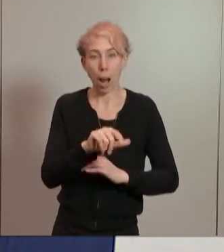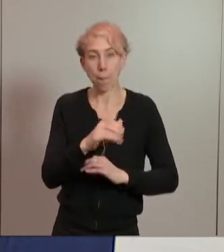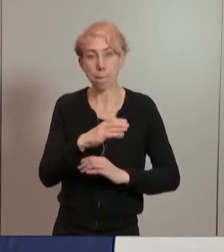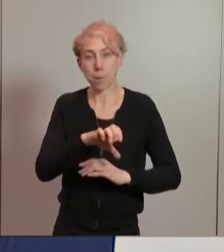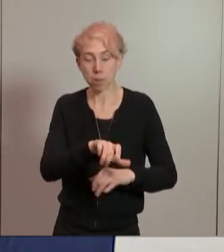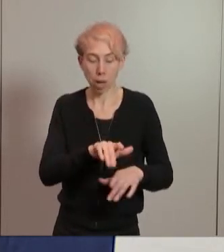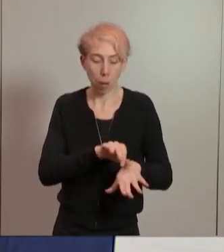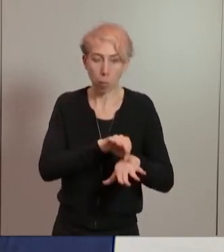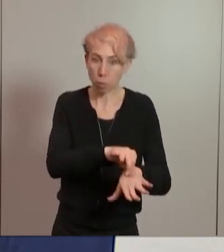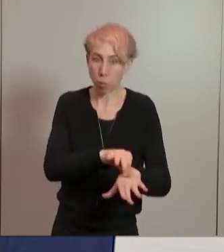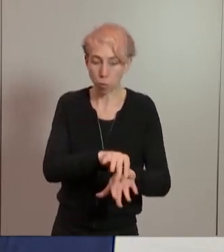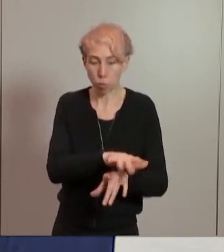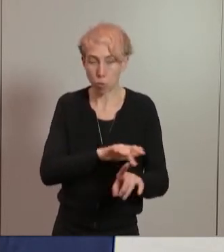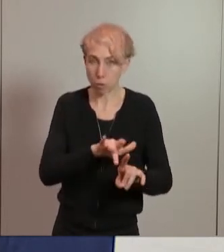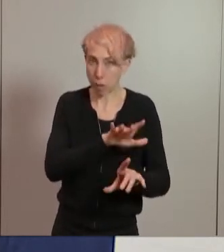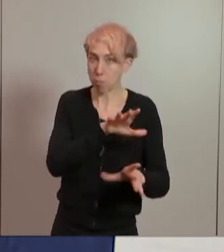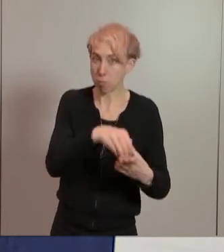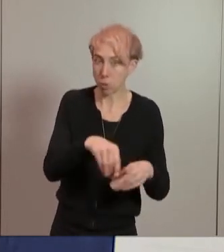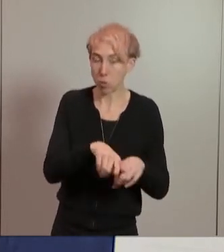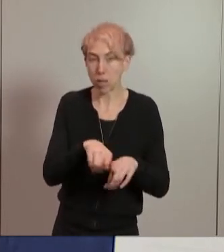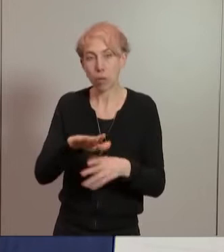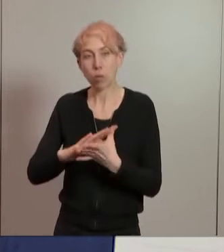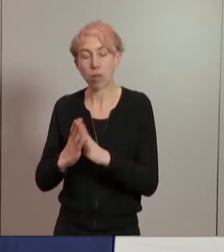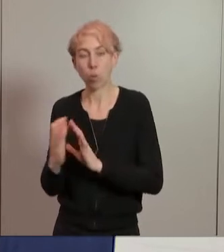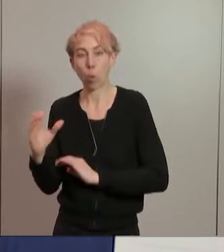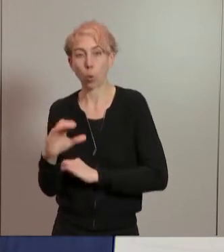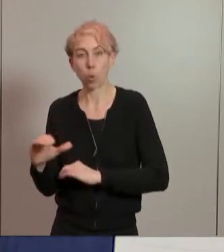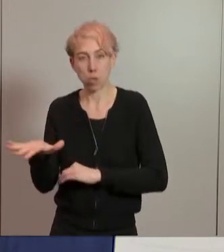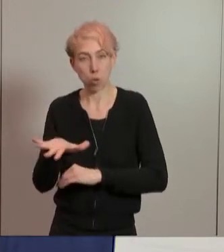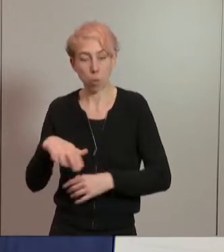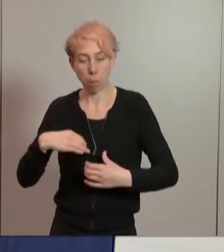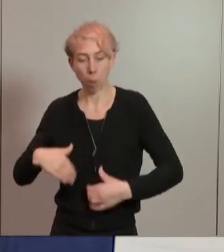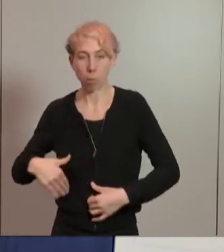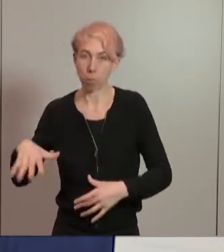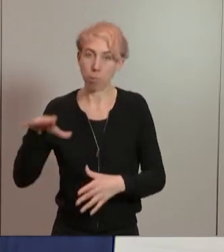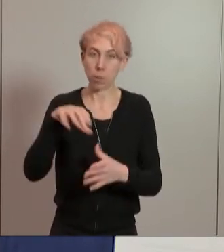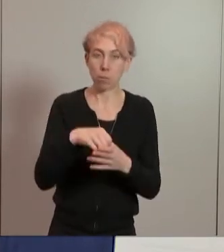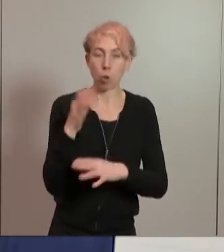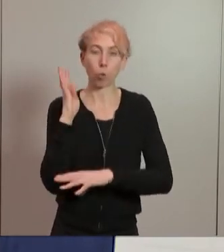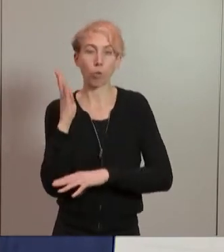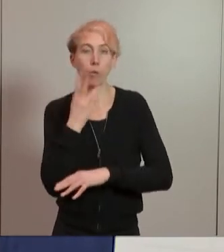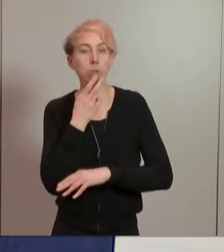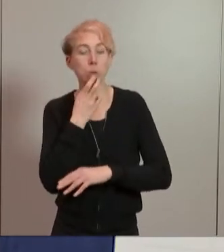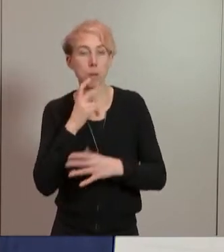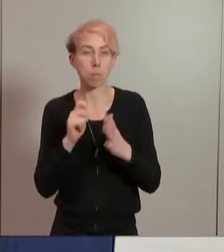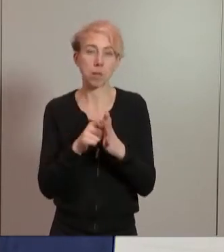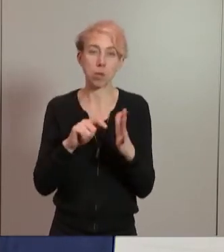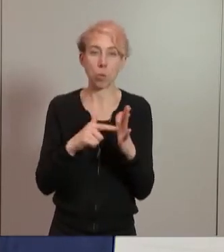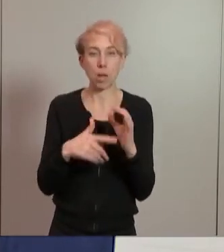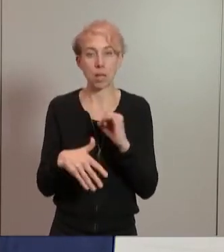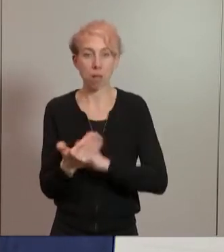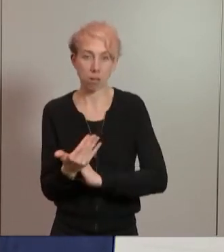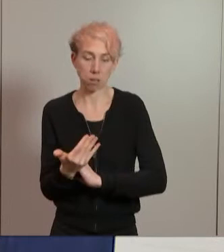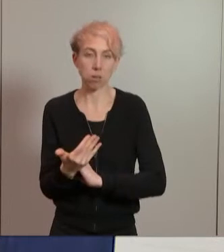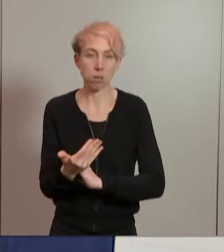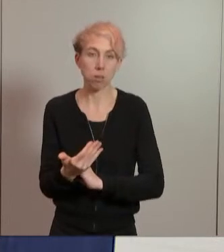social et surtout l'association Comige qui avait aussi, dont les membres avaient participé à la conférence citoyenne en 2015.